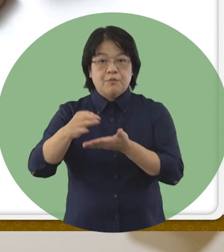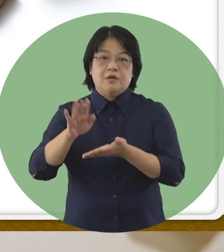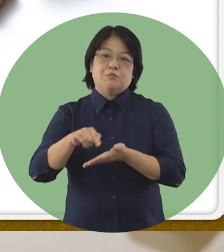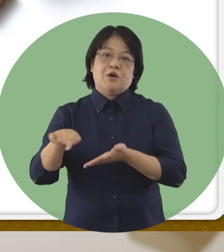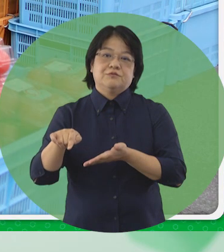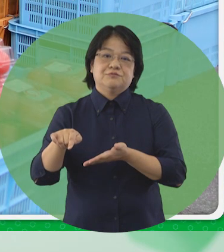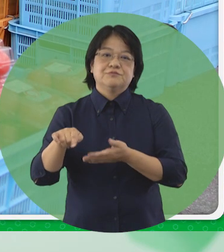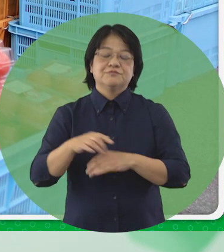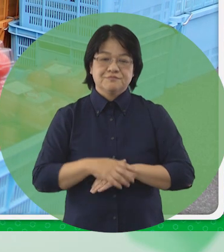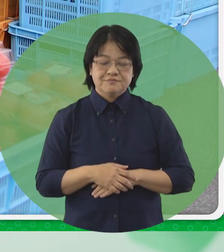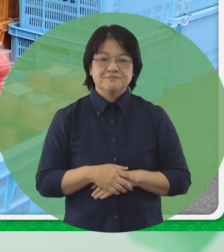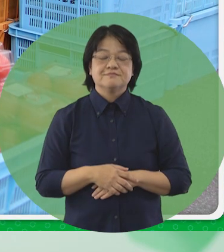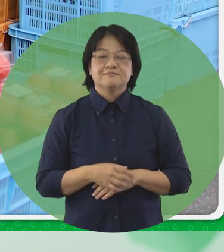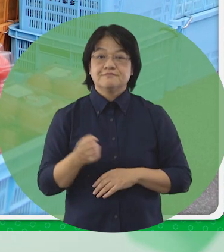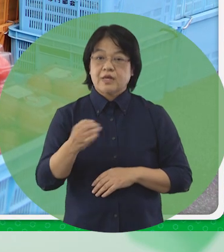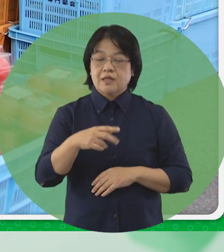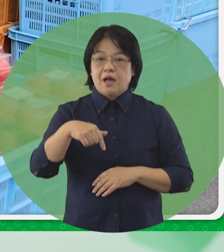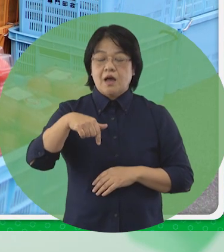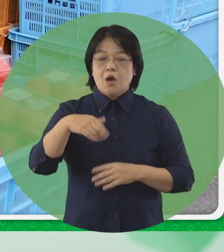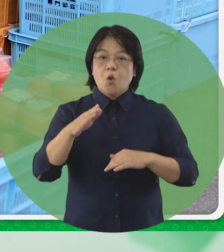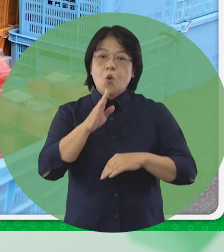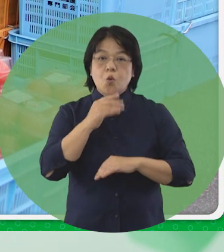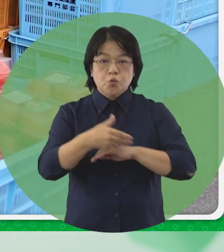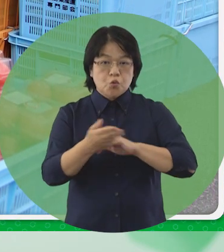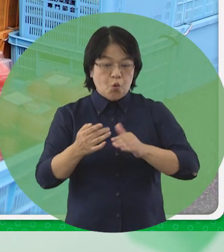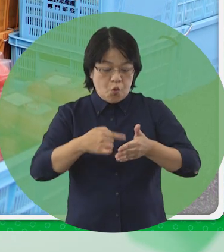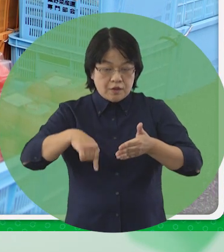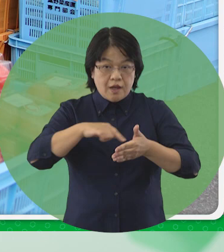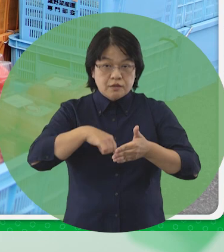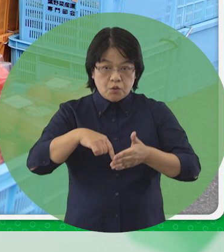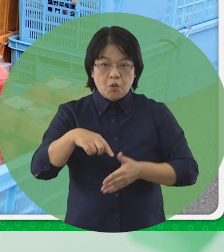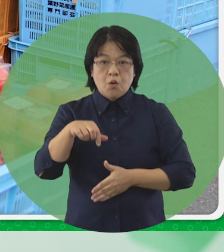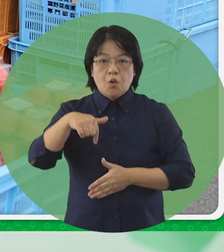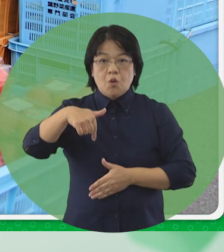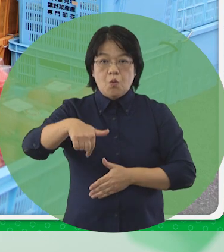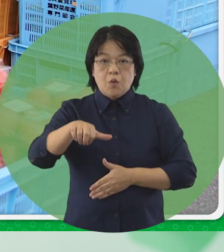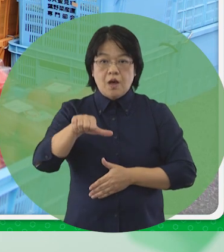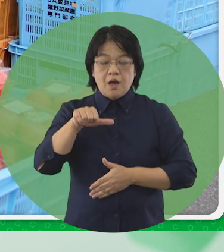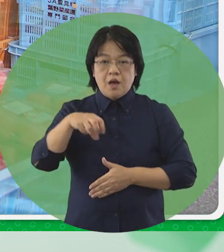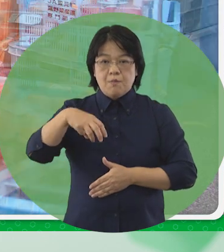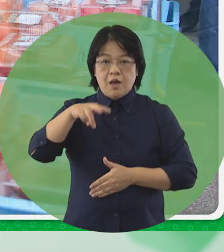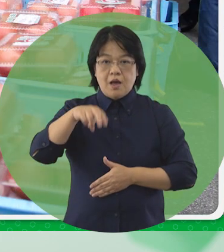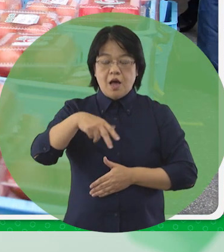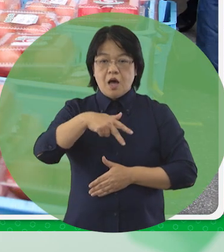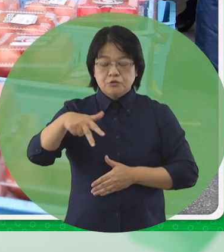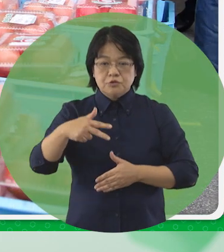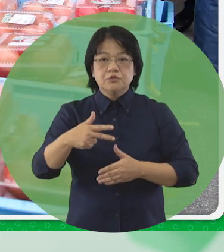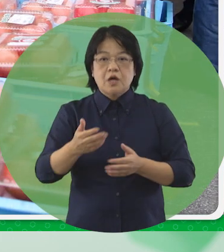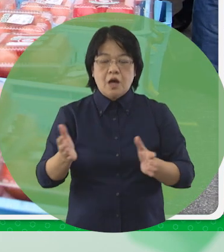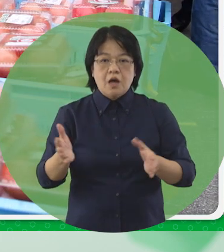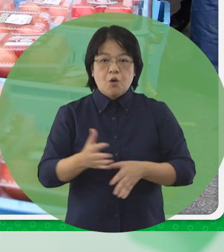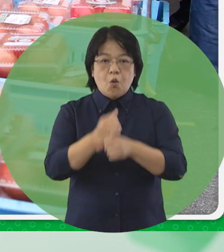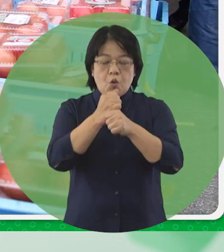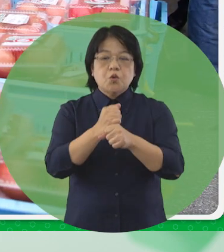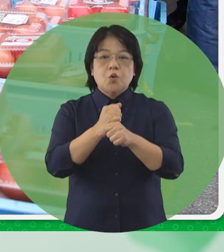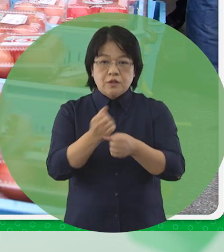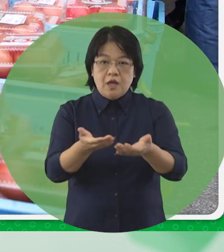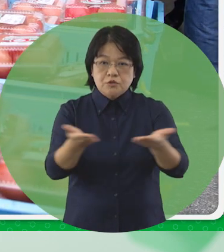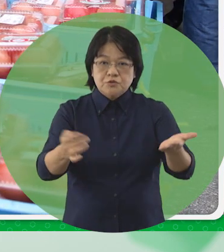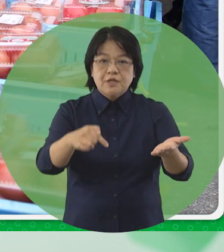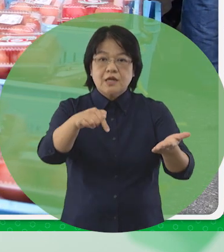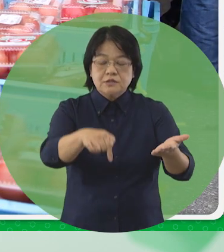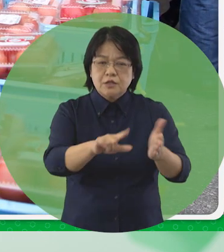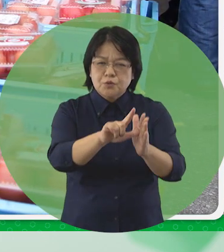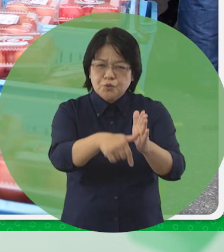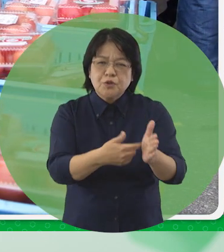。また本島内のファーマーズマーケットが合同で出展し、この時期の旬の野菜が会場